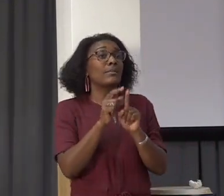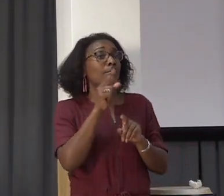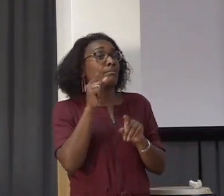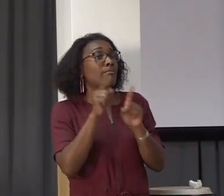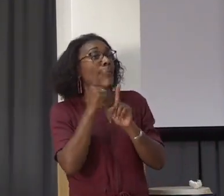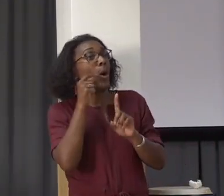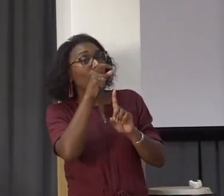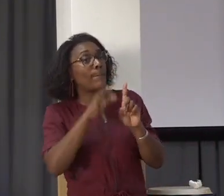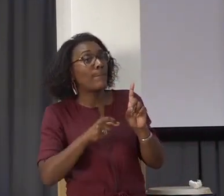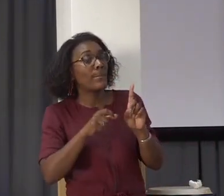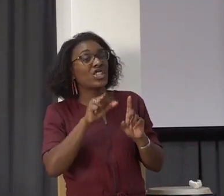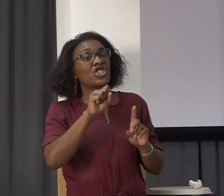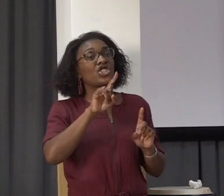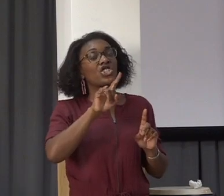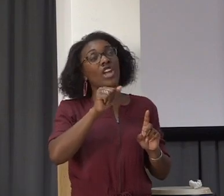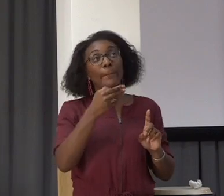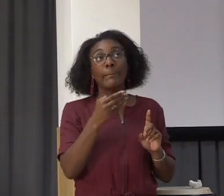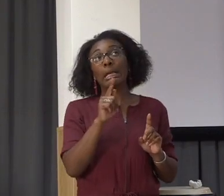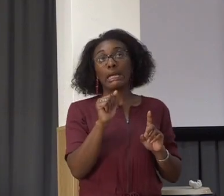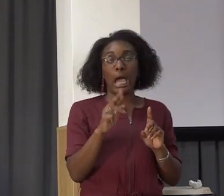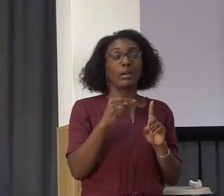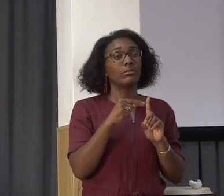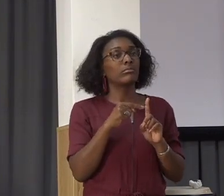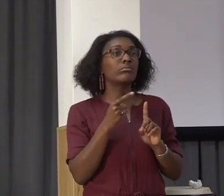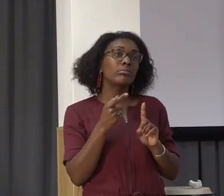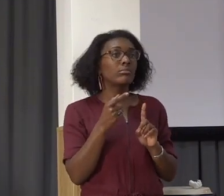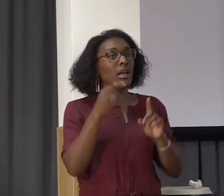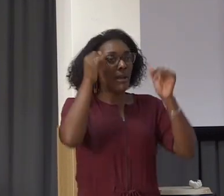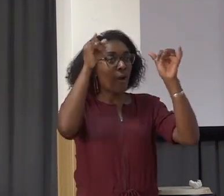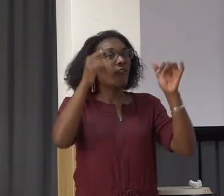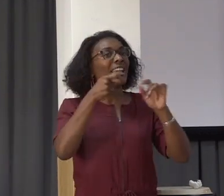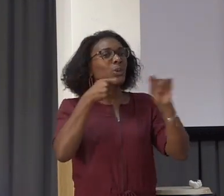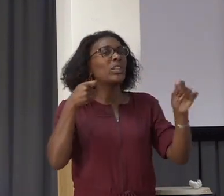il avait un aiguillon à bœuf. Comme arme, il y a mieux quand même.